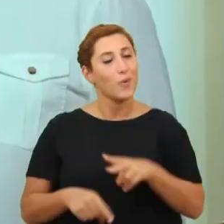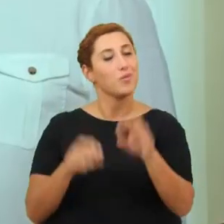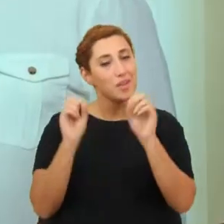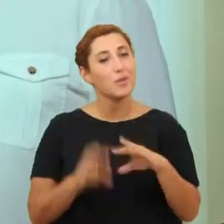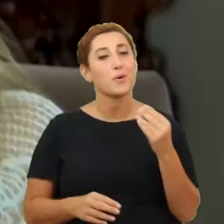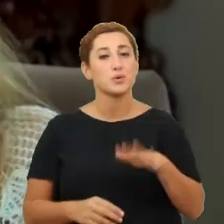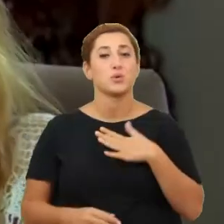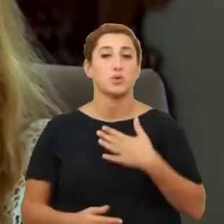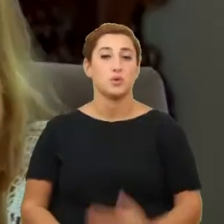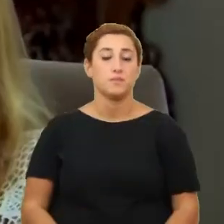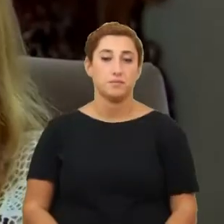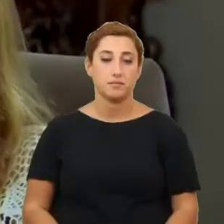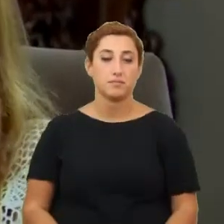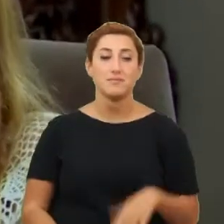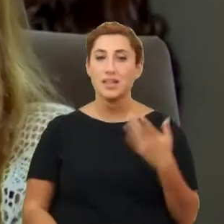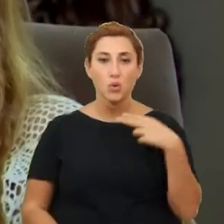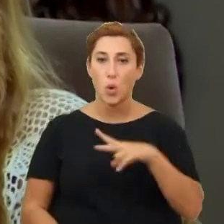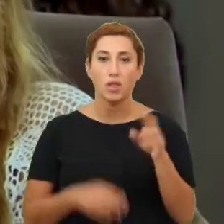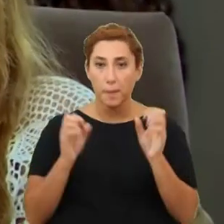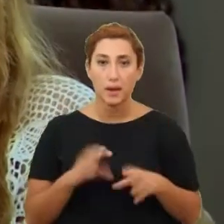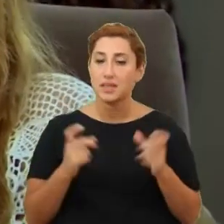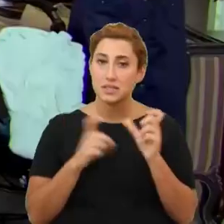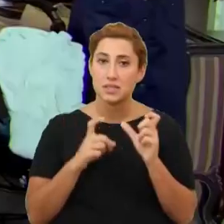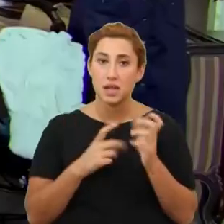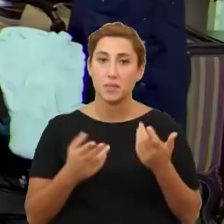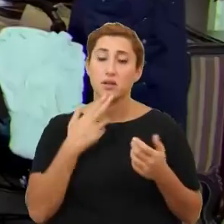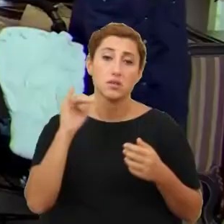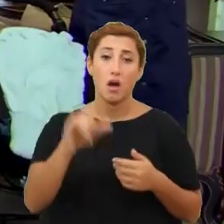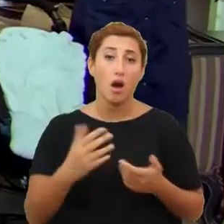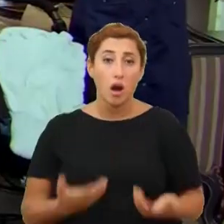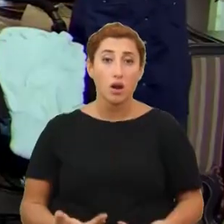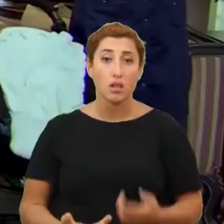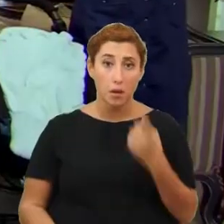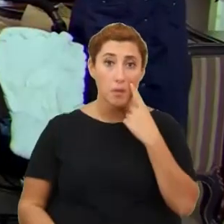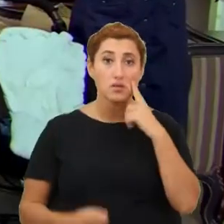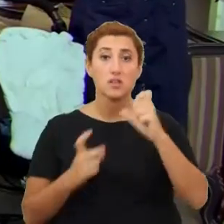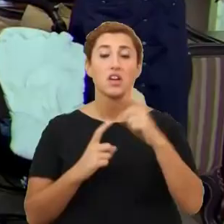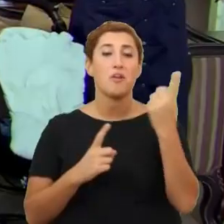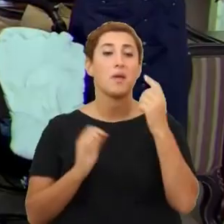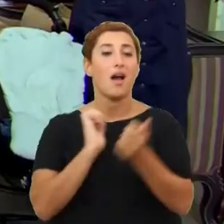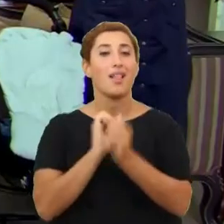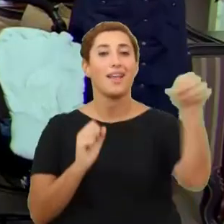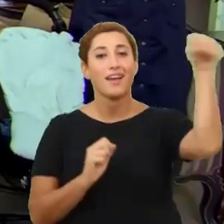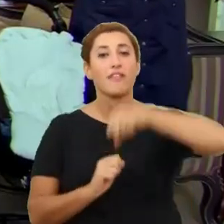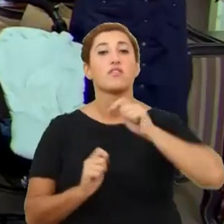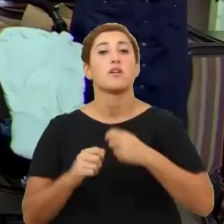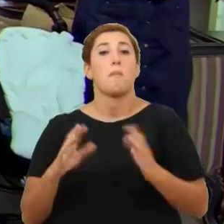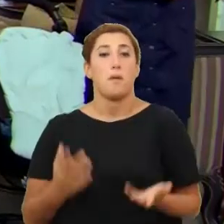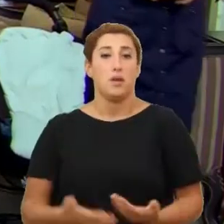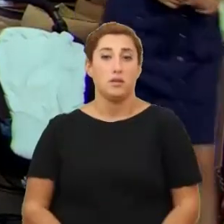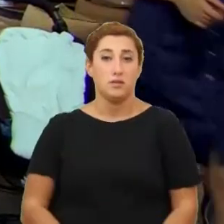bırak çocuğum. Ya nasıl akışına bıraksın Serpil? Kız haklı. Baksana sen bir türlü ailesini getirtemedi yurt